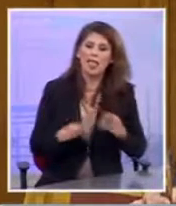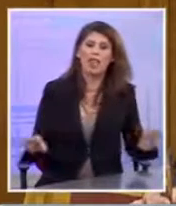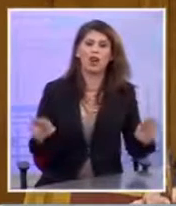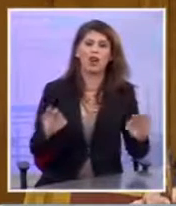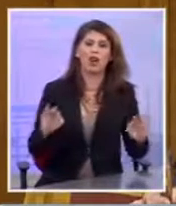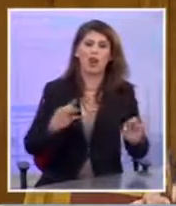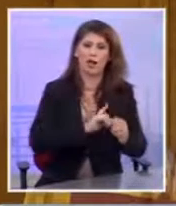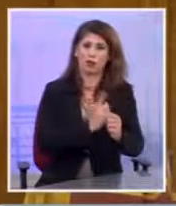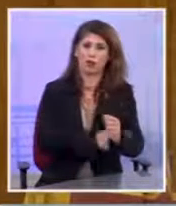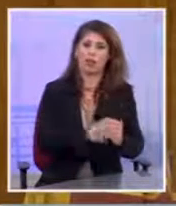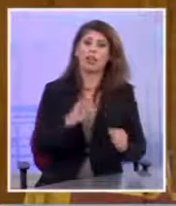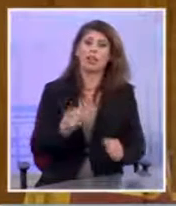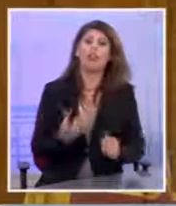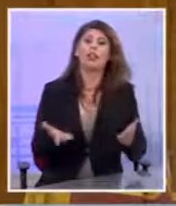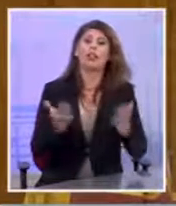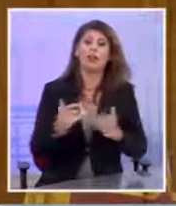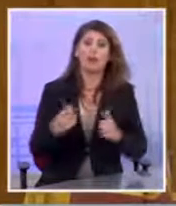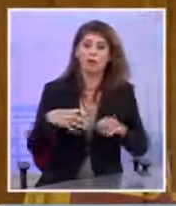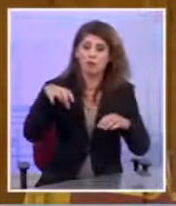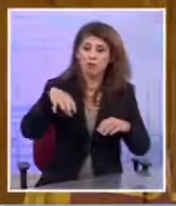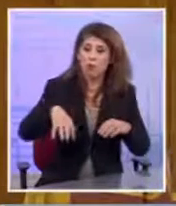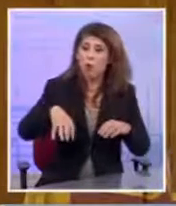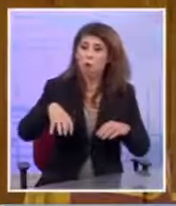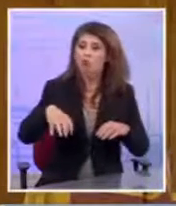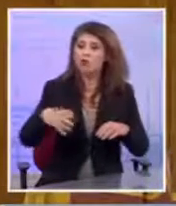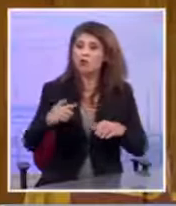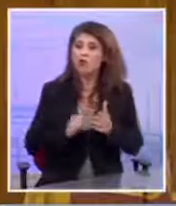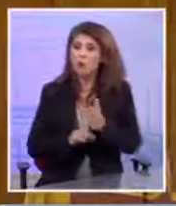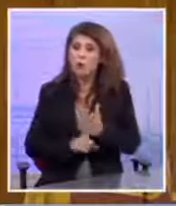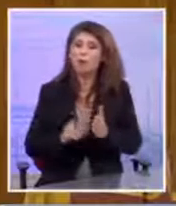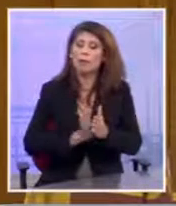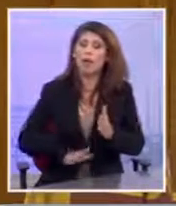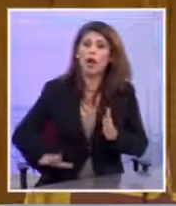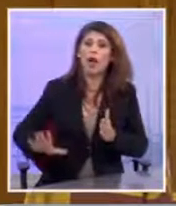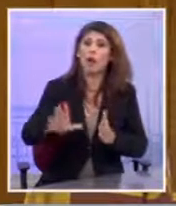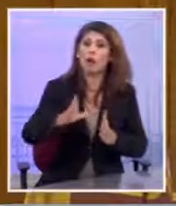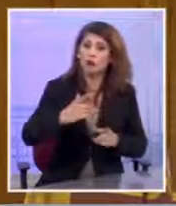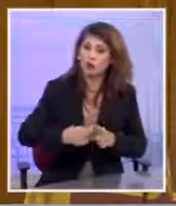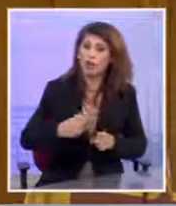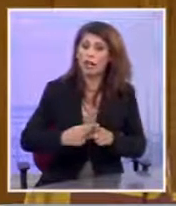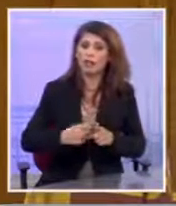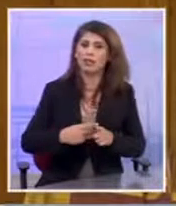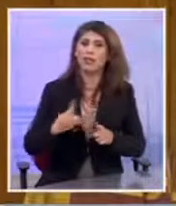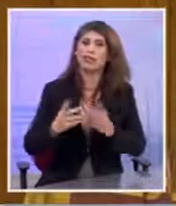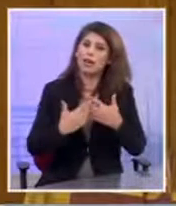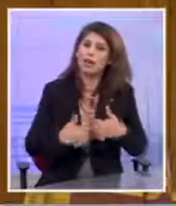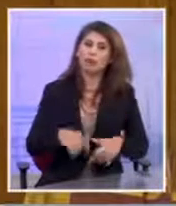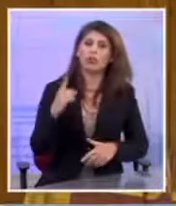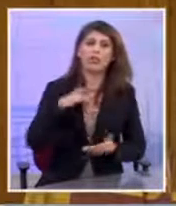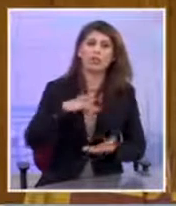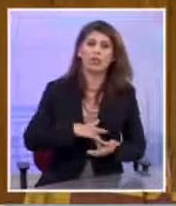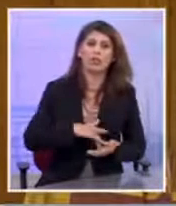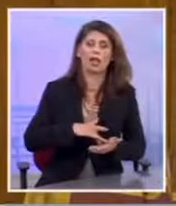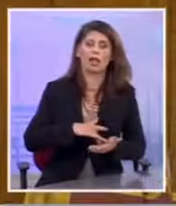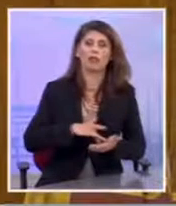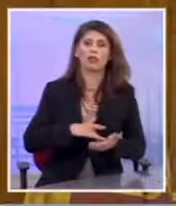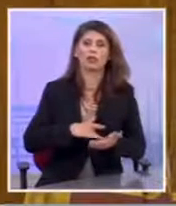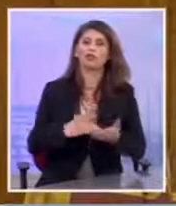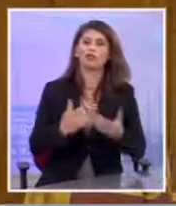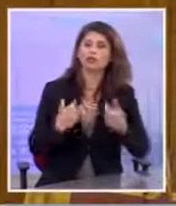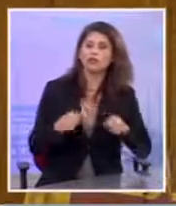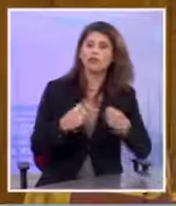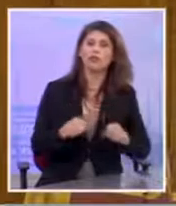ή όταν δεν υπάρχει κάποιος πόλος νομοποιημένος από το λαό για να λειτουργήσει ως το κέντρο άρθρωσης της